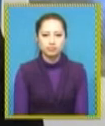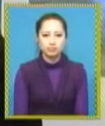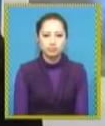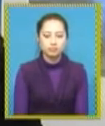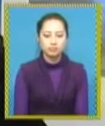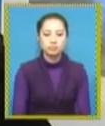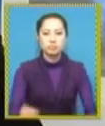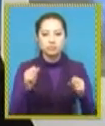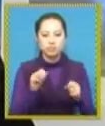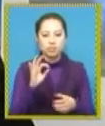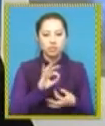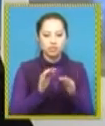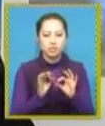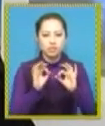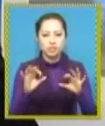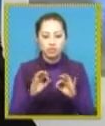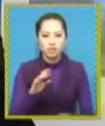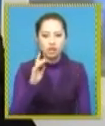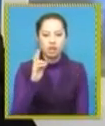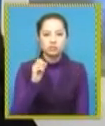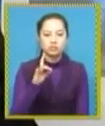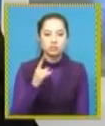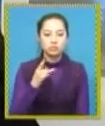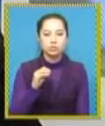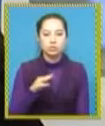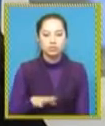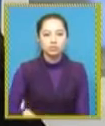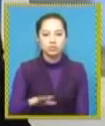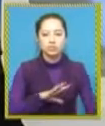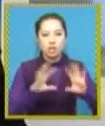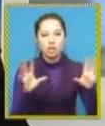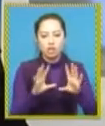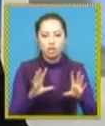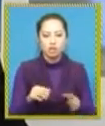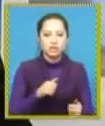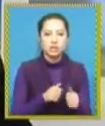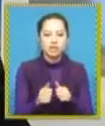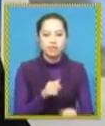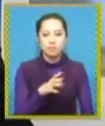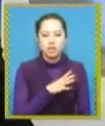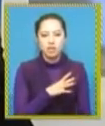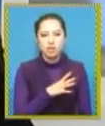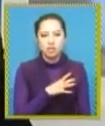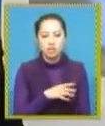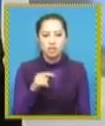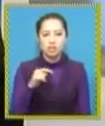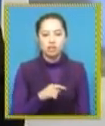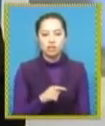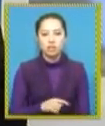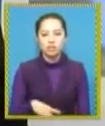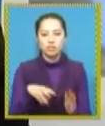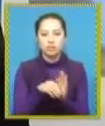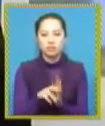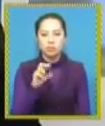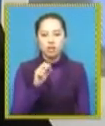Енді спорт ақпараттары. Қазығұрт ауданының Алтынтөбе ауылдық округінде волейболдан аудандық турнир өтті. Жарыс ел үшін еңбек еткен ер